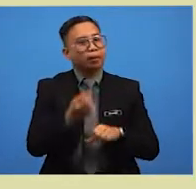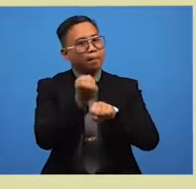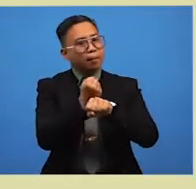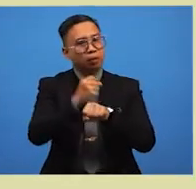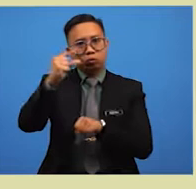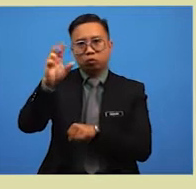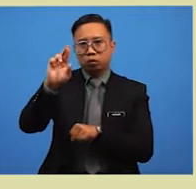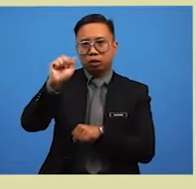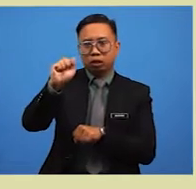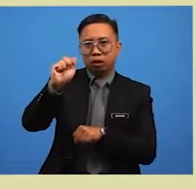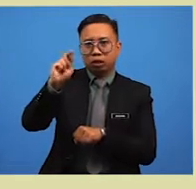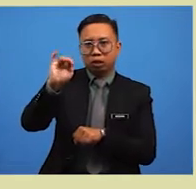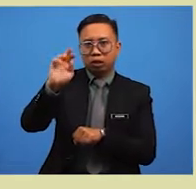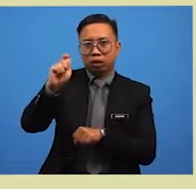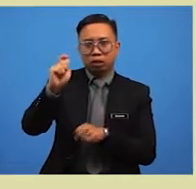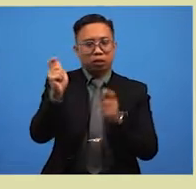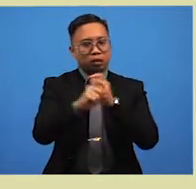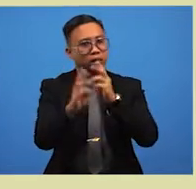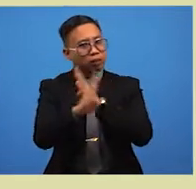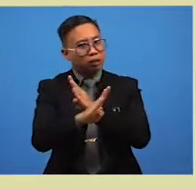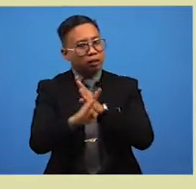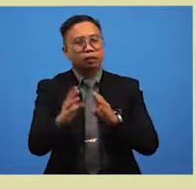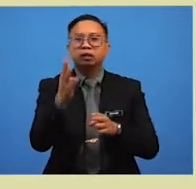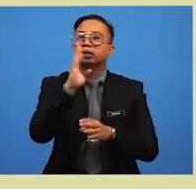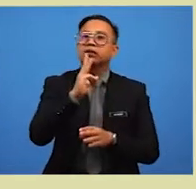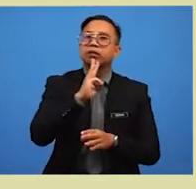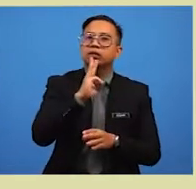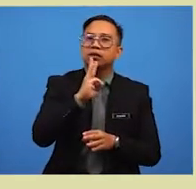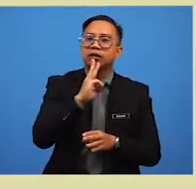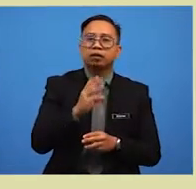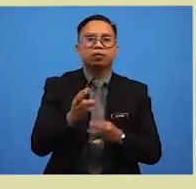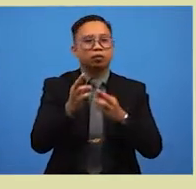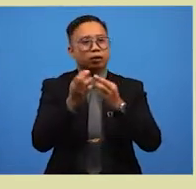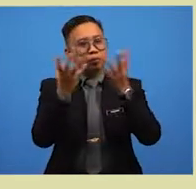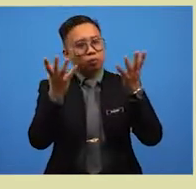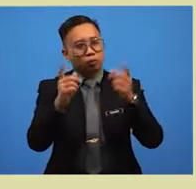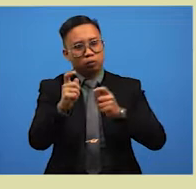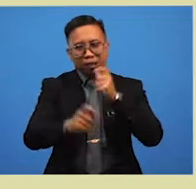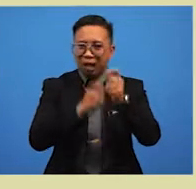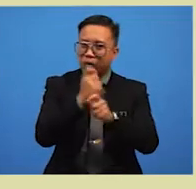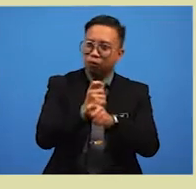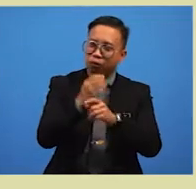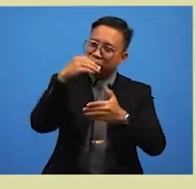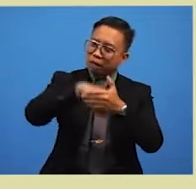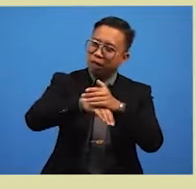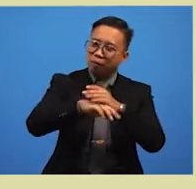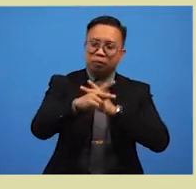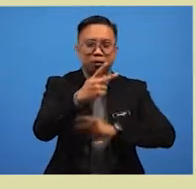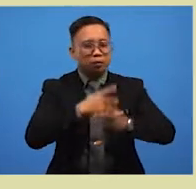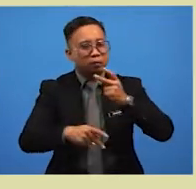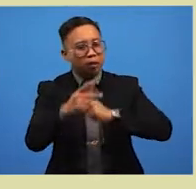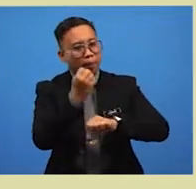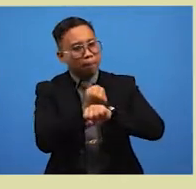granit bertindak balas dengan titisan air. Selepas beribu-ribu tahun, kandungan kimia